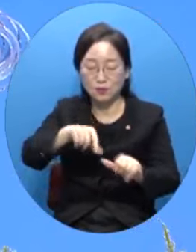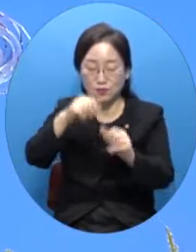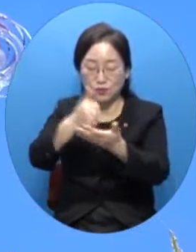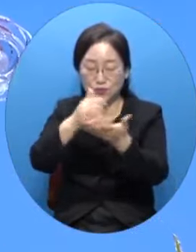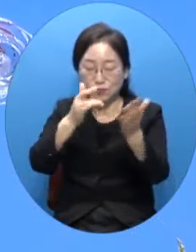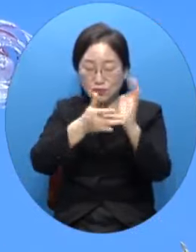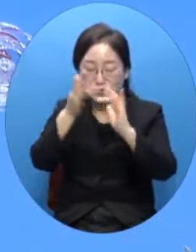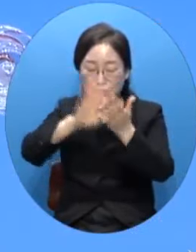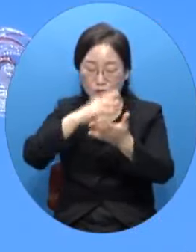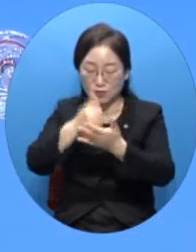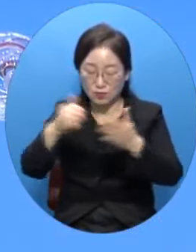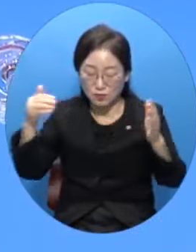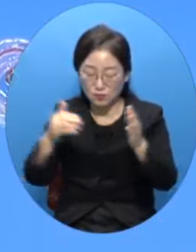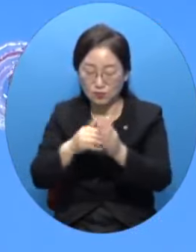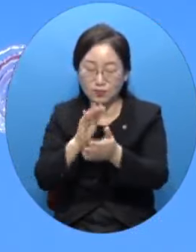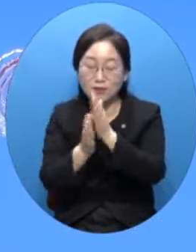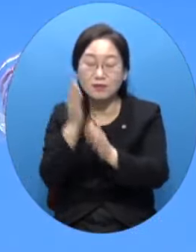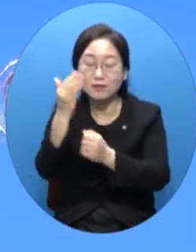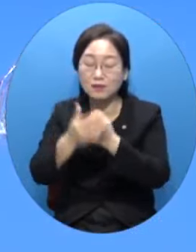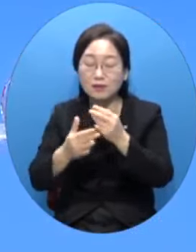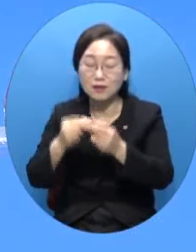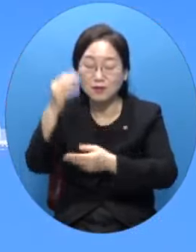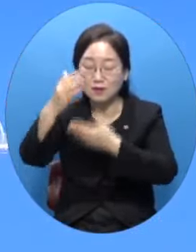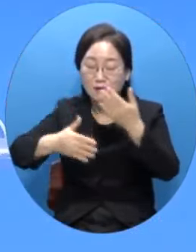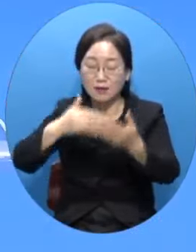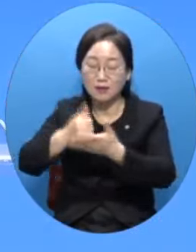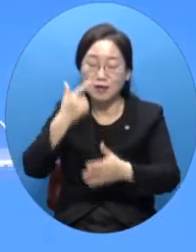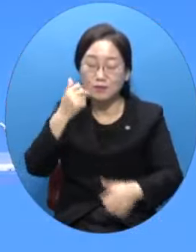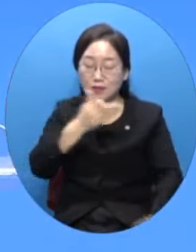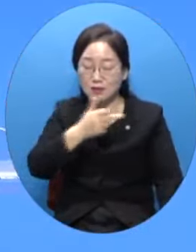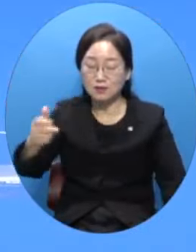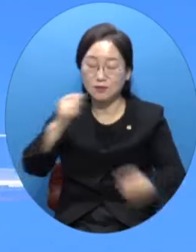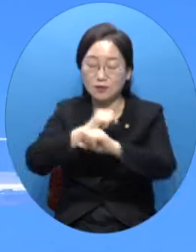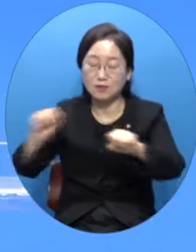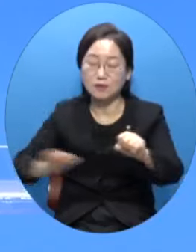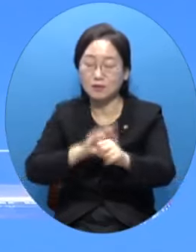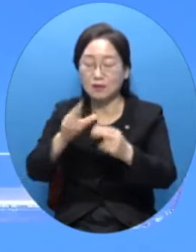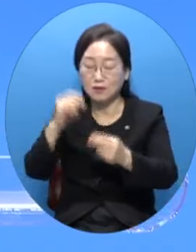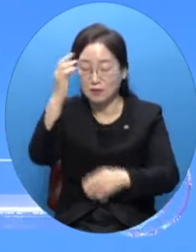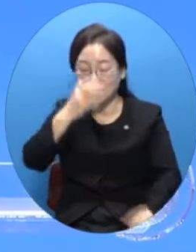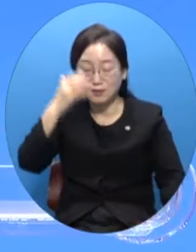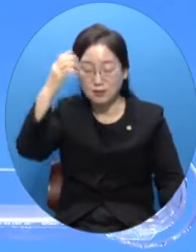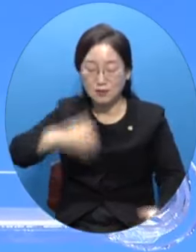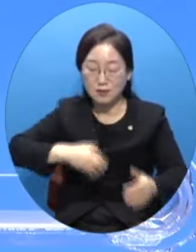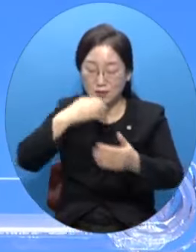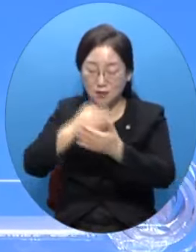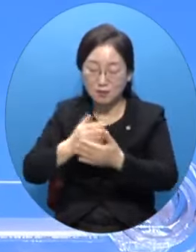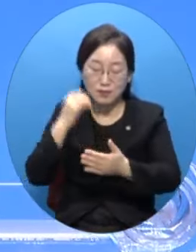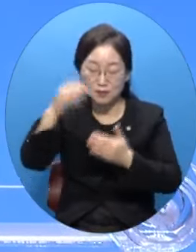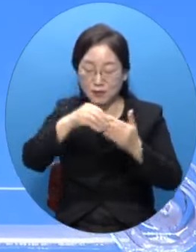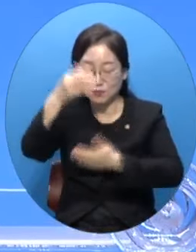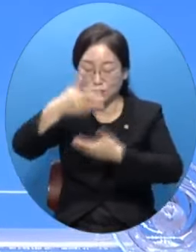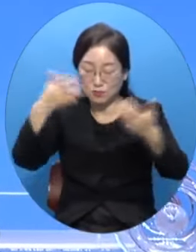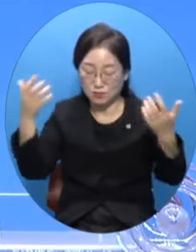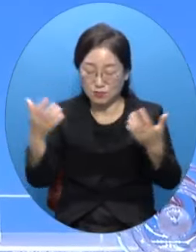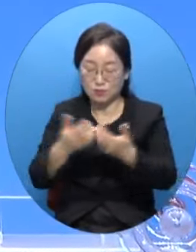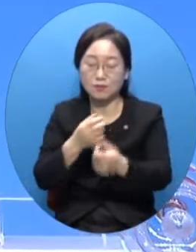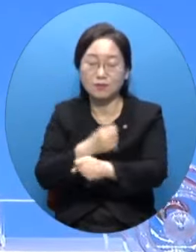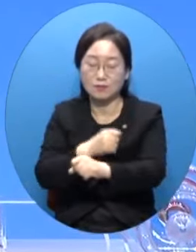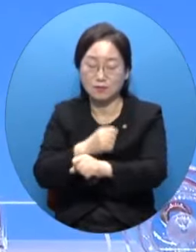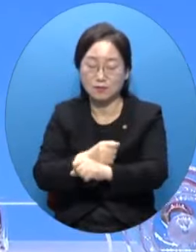주 예수 그리스도의 무한하신 은혜와 하나님 아버지의 큰 넓으신 사랑과 성령의 감동과 마인드가 동 충만하게